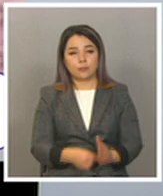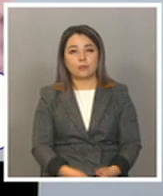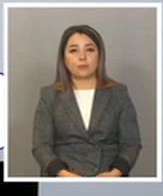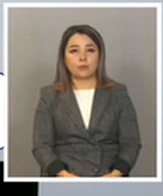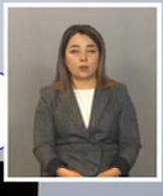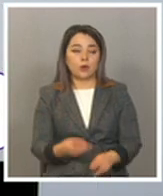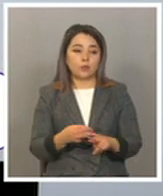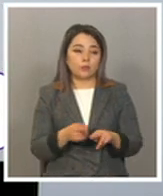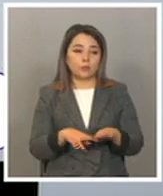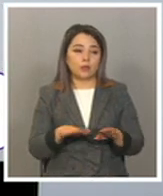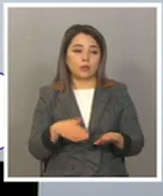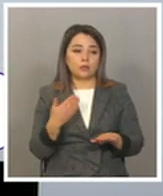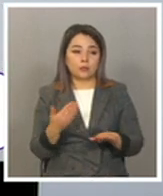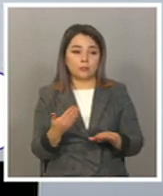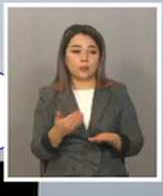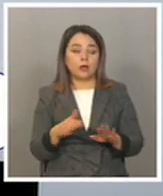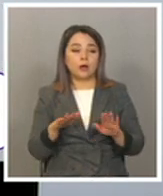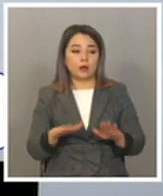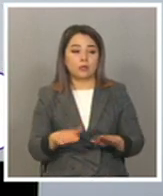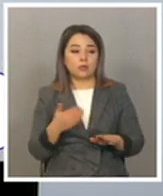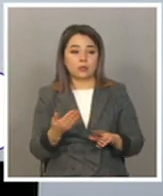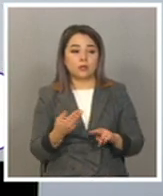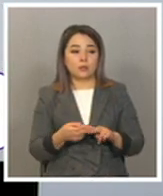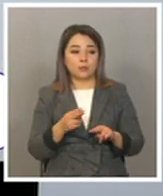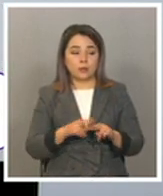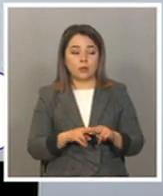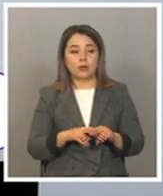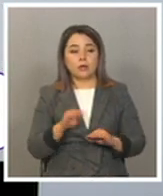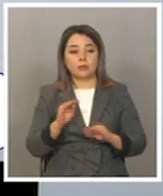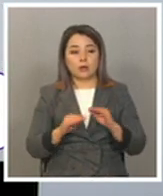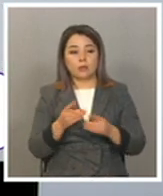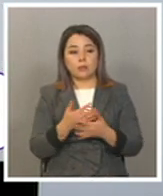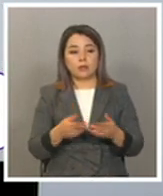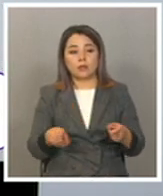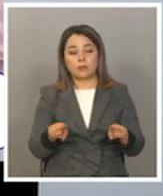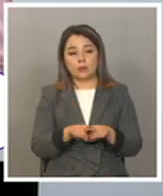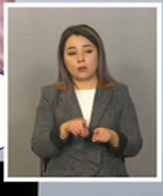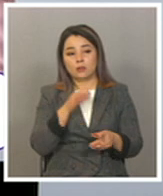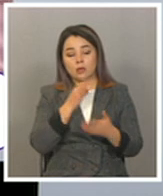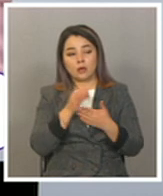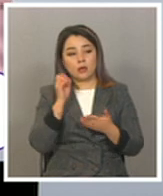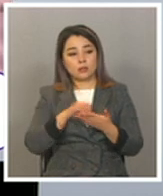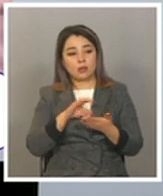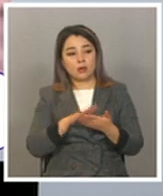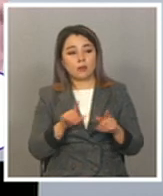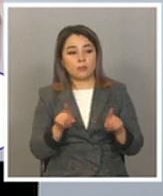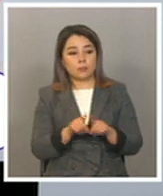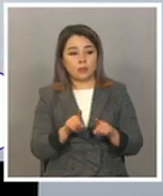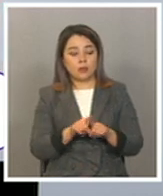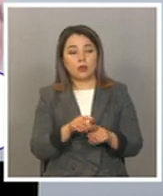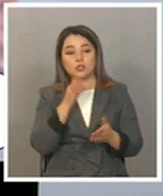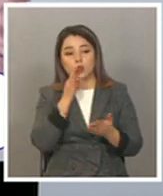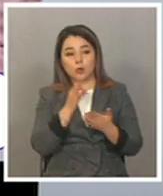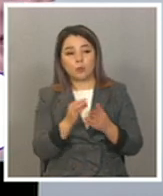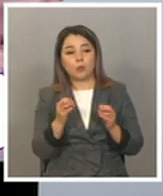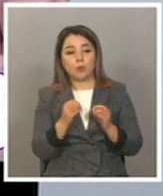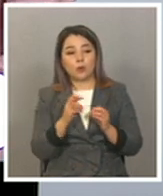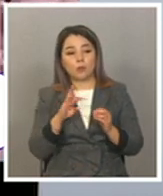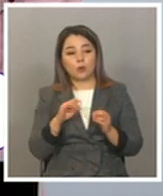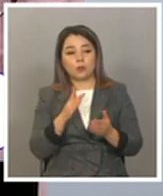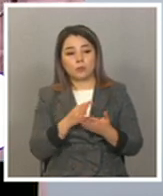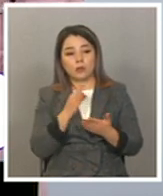Бұл жерде астындағы, яғни зат мөлшерлері бірдей болғандықтан коэффициенттері жауабы 10 моль шығады.